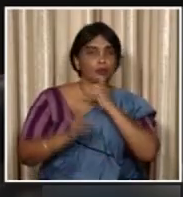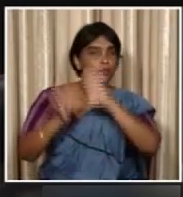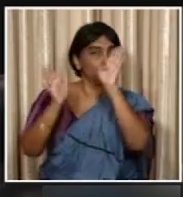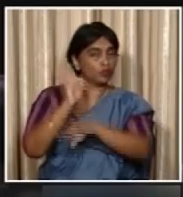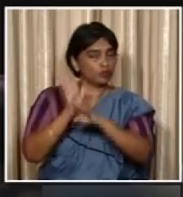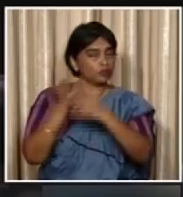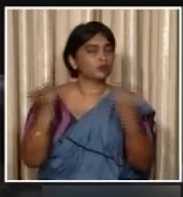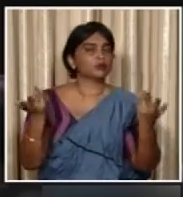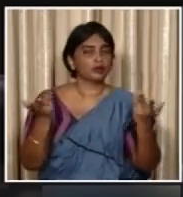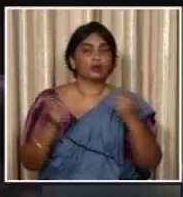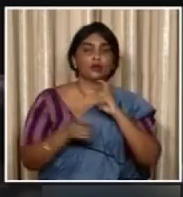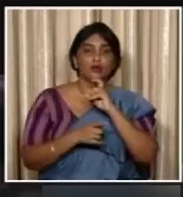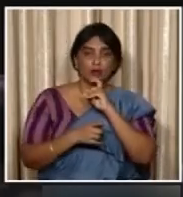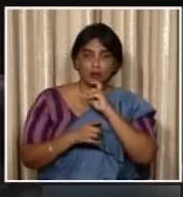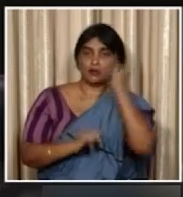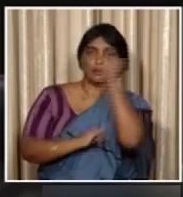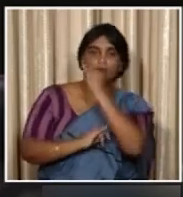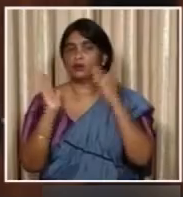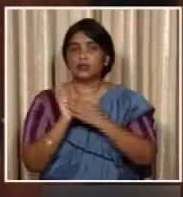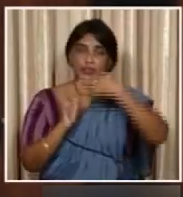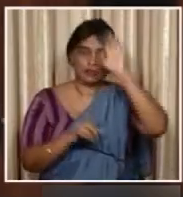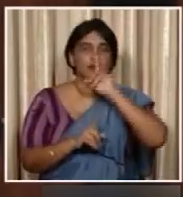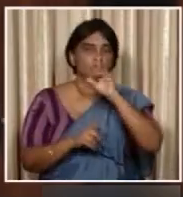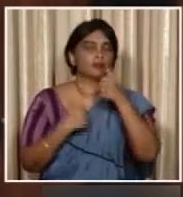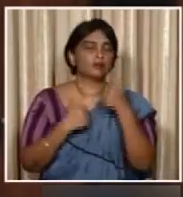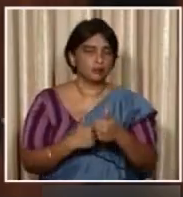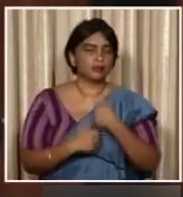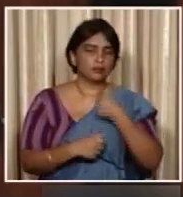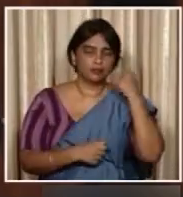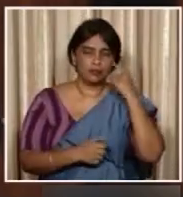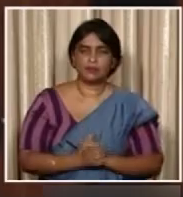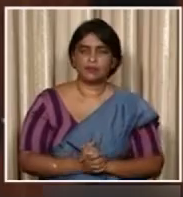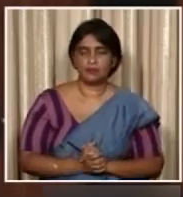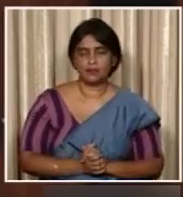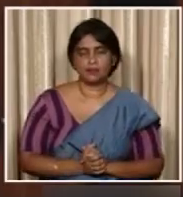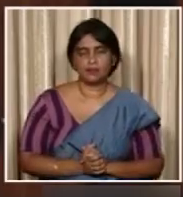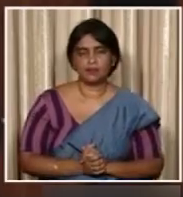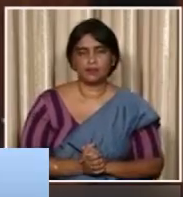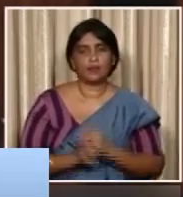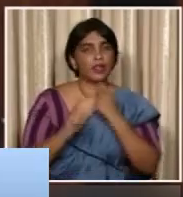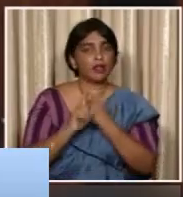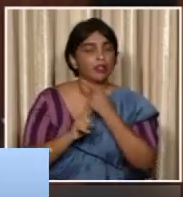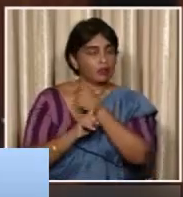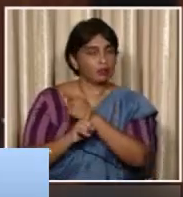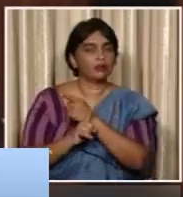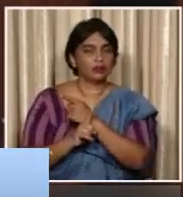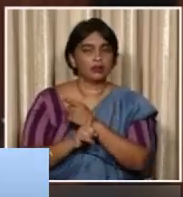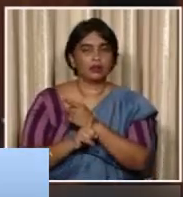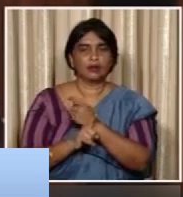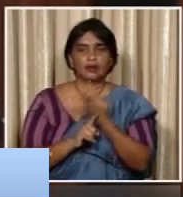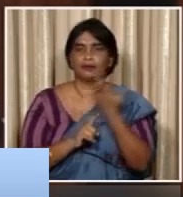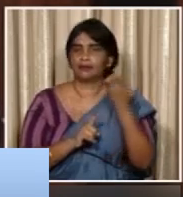ප්‍රතික්ෂේප වුණාම අධිකරණයට දොස් කියලා හරියන්නේ නැහැ. පහුගිය 14 වෙනිදා කාත්තාංකුඩි වල සිද්දික් ශිෆානි